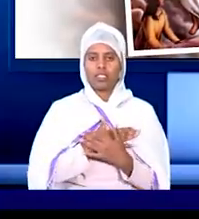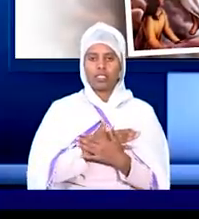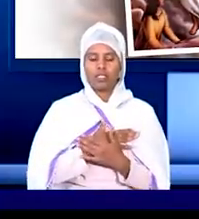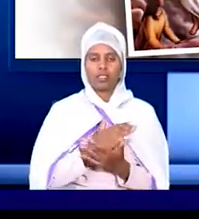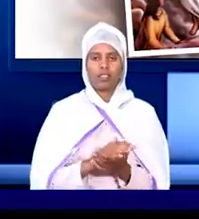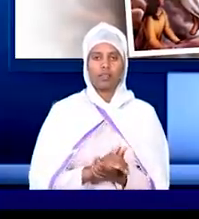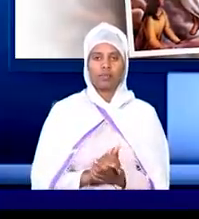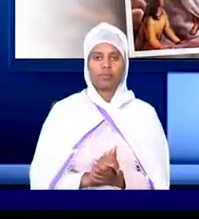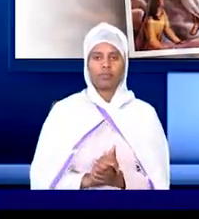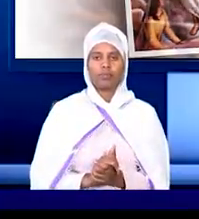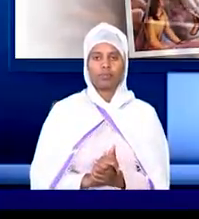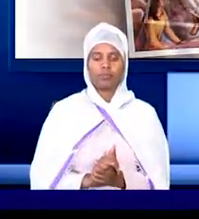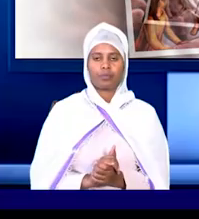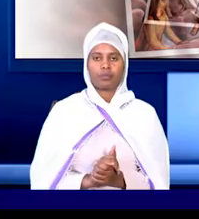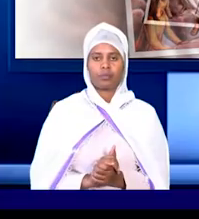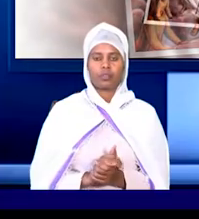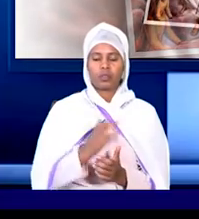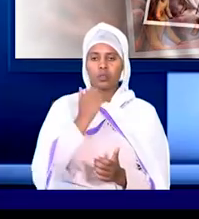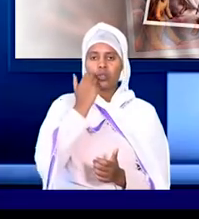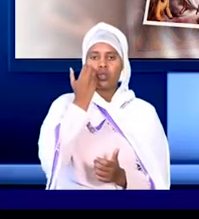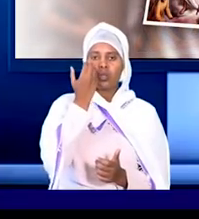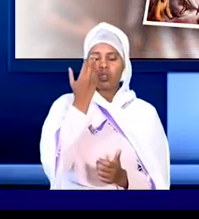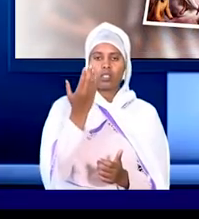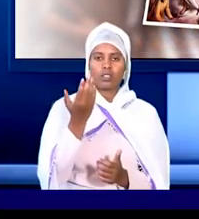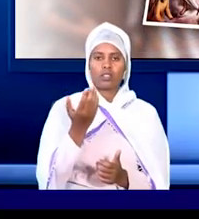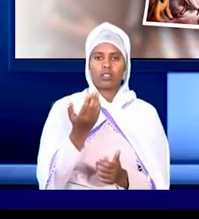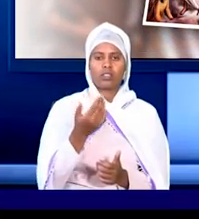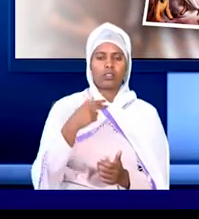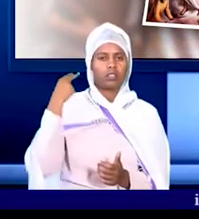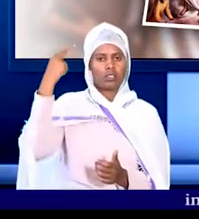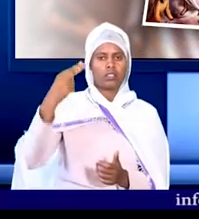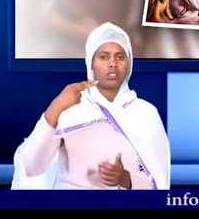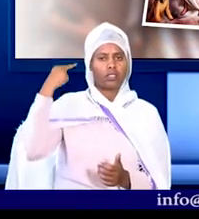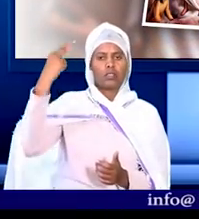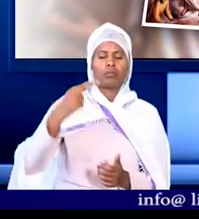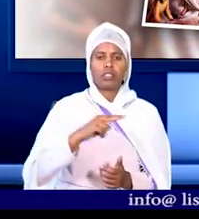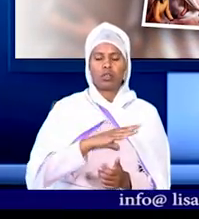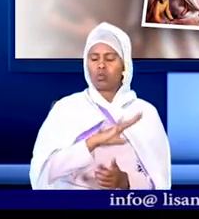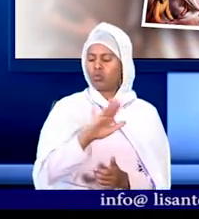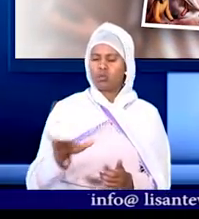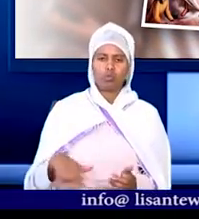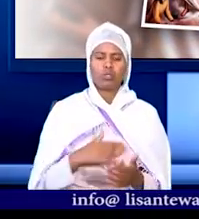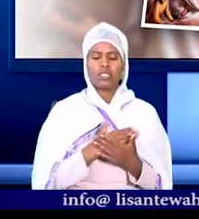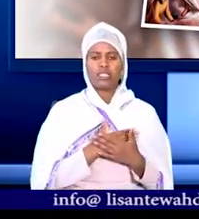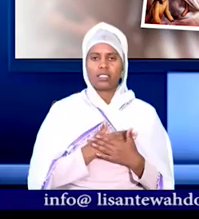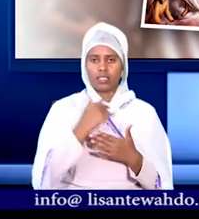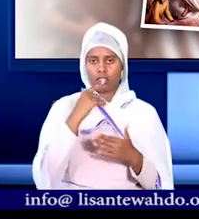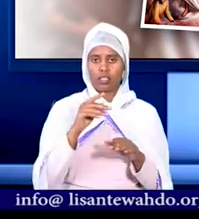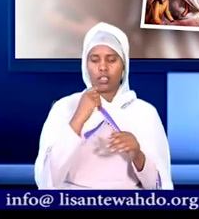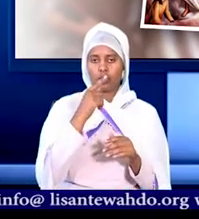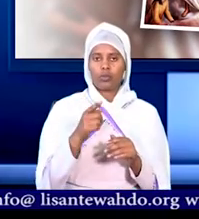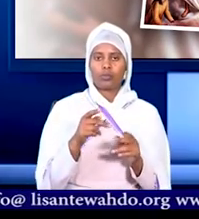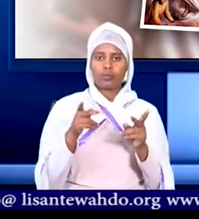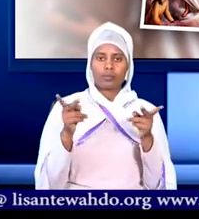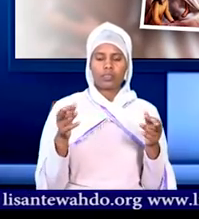ደስ ኢልና ተፈሳይ ነወታሳይነ በኩሉ መዋሊነ ብኩሉ ዕለታት ኣዝማናት መዋእል ዘለና ደስ ኢልና